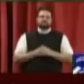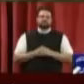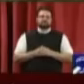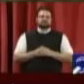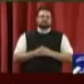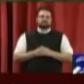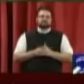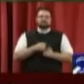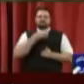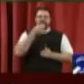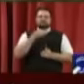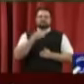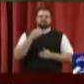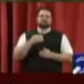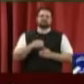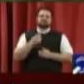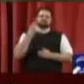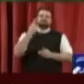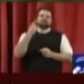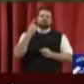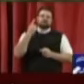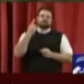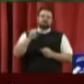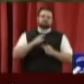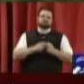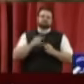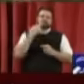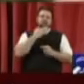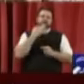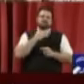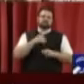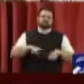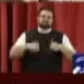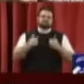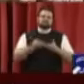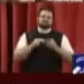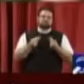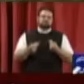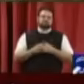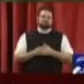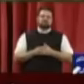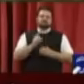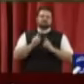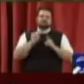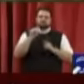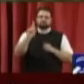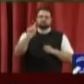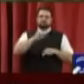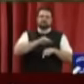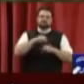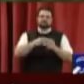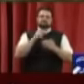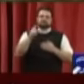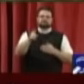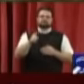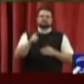ori merit să trăiesc ușor, frumos și bine. Păi dacă n-ai timp pentru tine, cine vrei să aibă Simona? Vrei să scrie